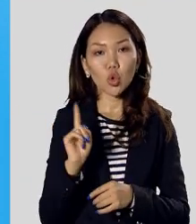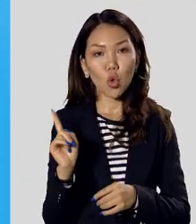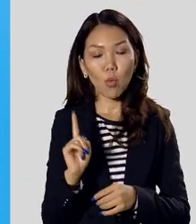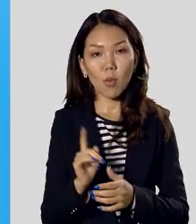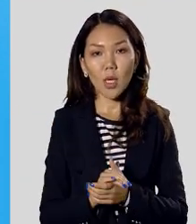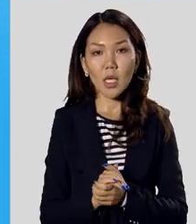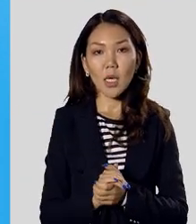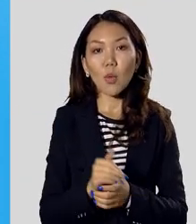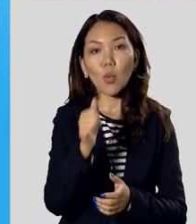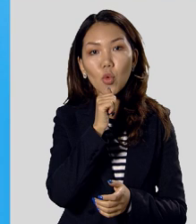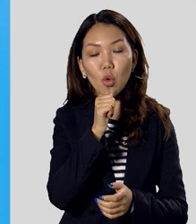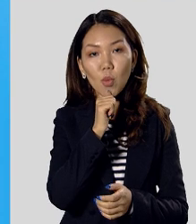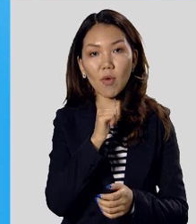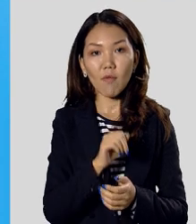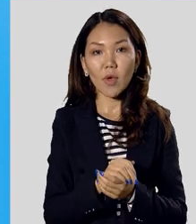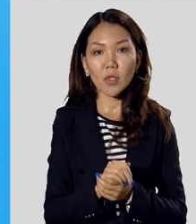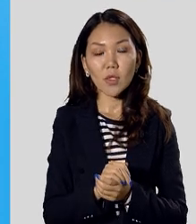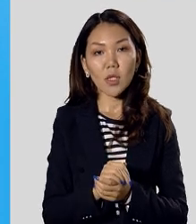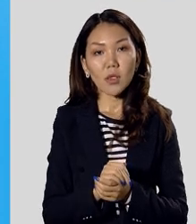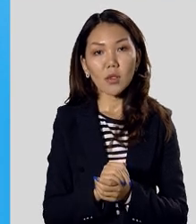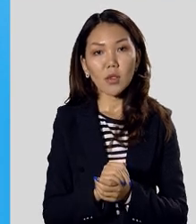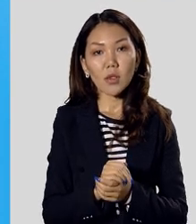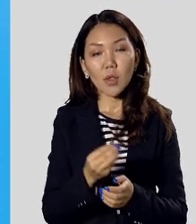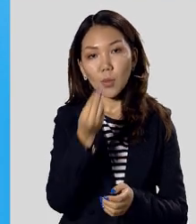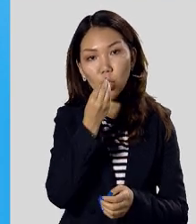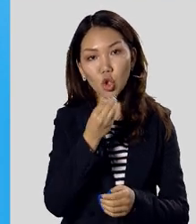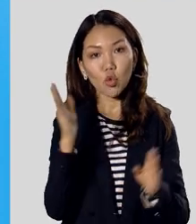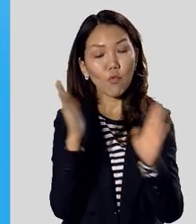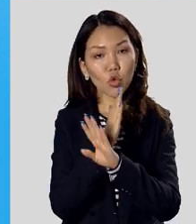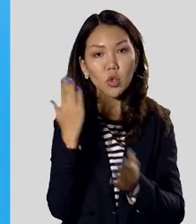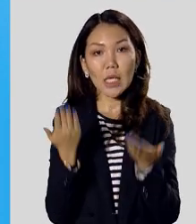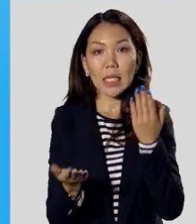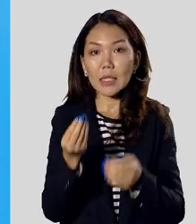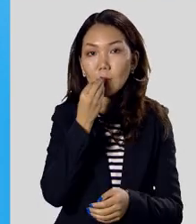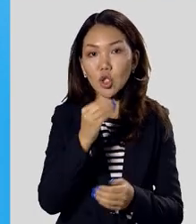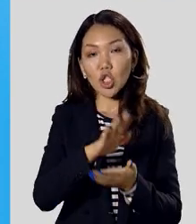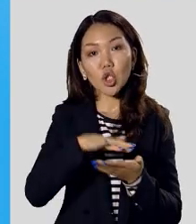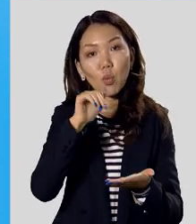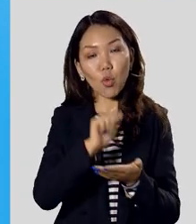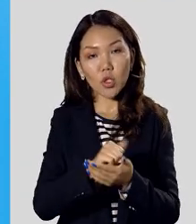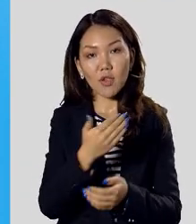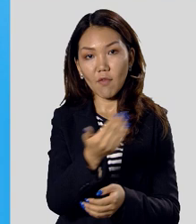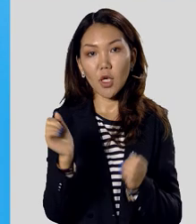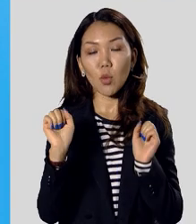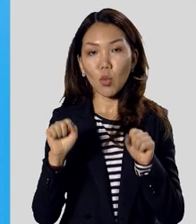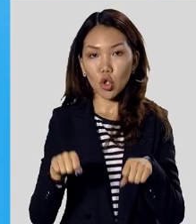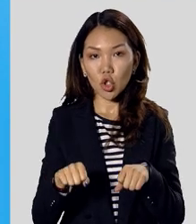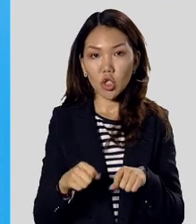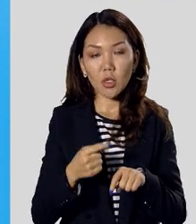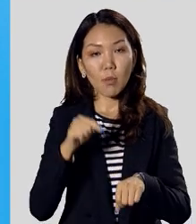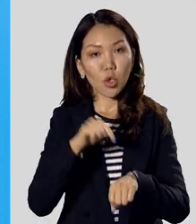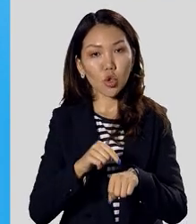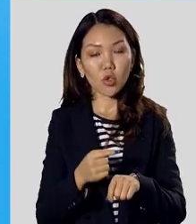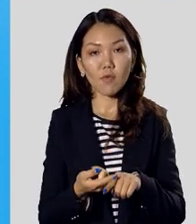чтобы тестировать на пригодность пищу и воздух. Если пища испортилась, вы без труда почувствуете